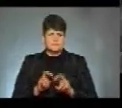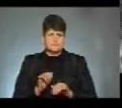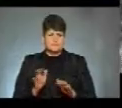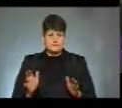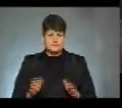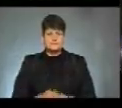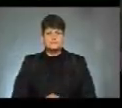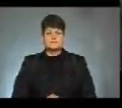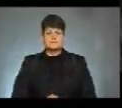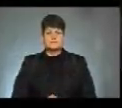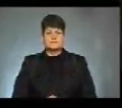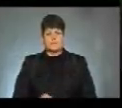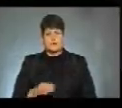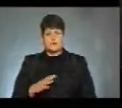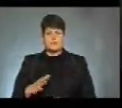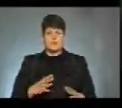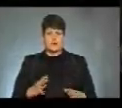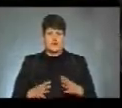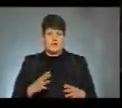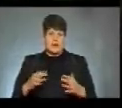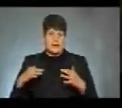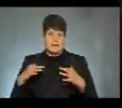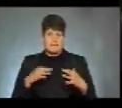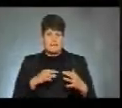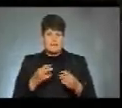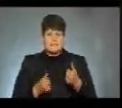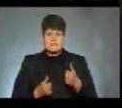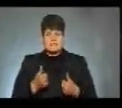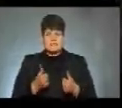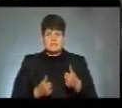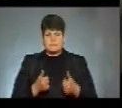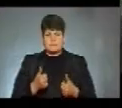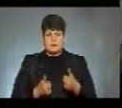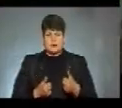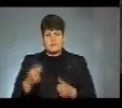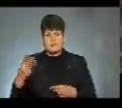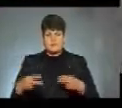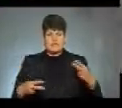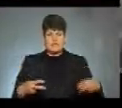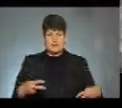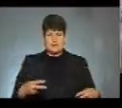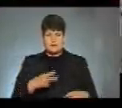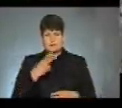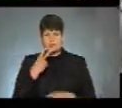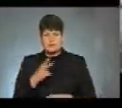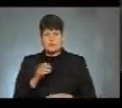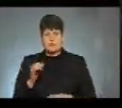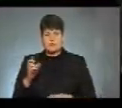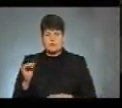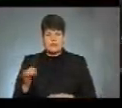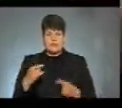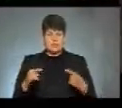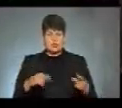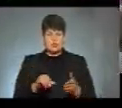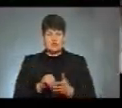Ну, в нас був цей тренувальний бій, змагались вовки проти леві 20 на 20, показовий бій для інших учасників.